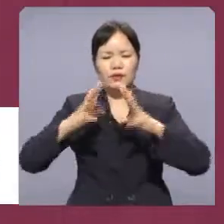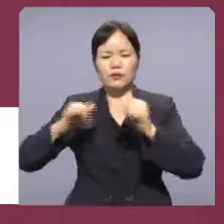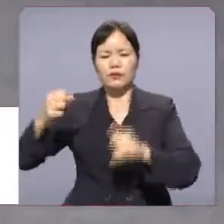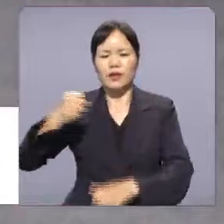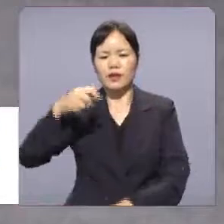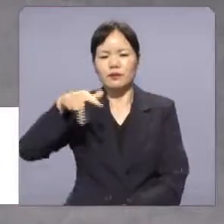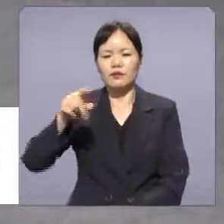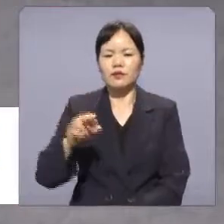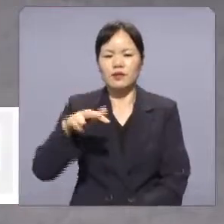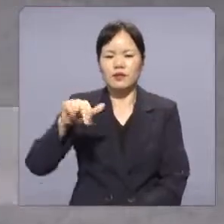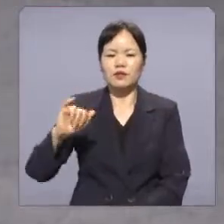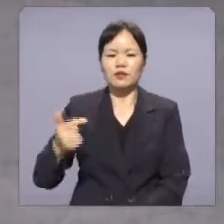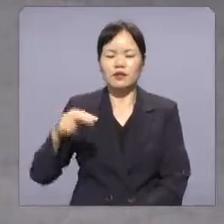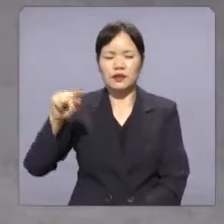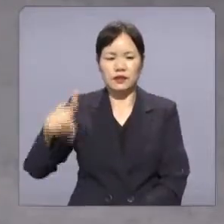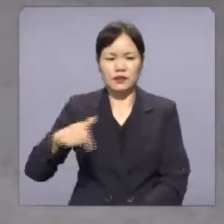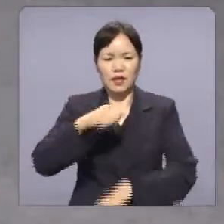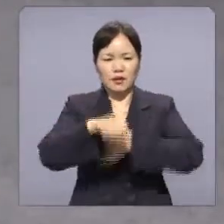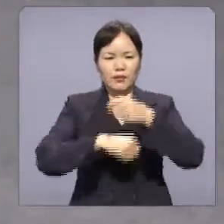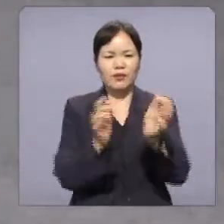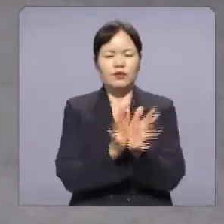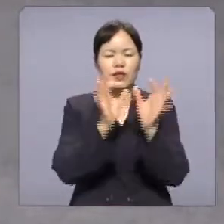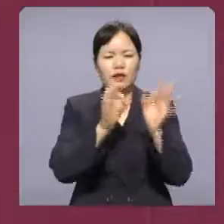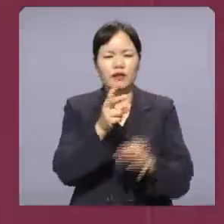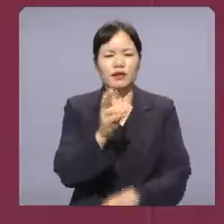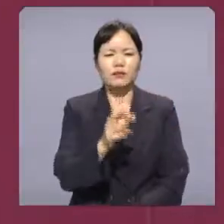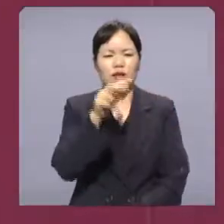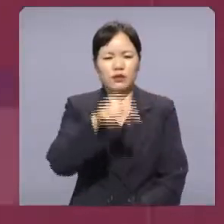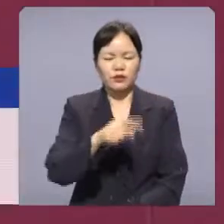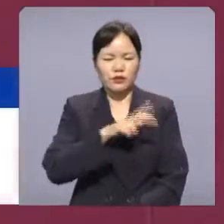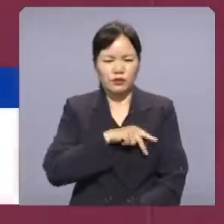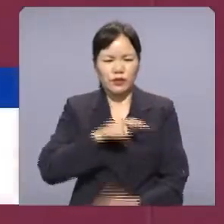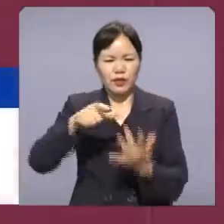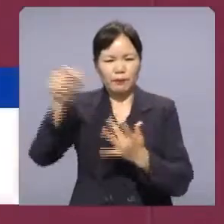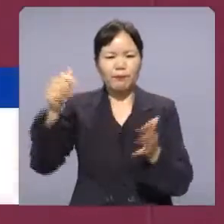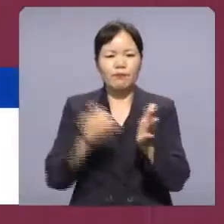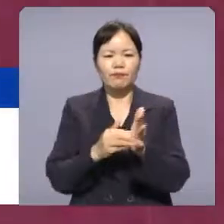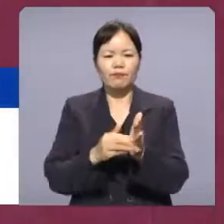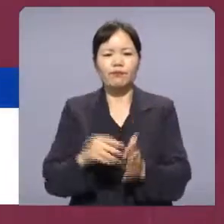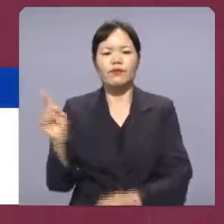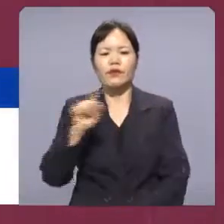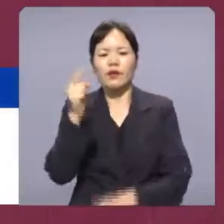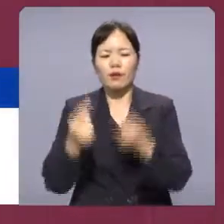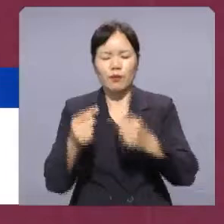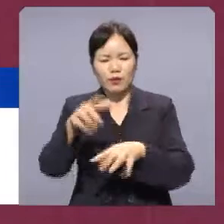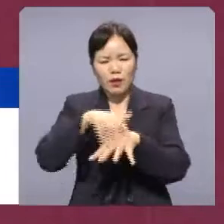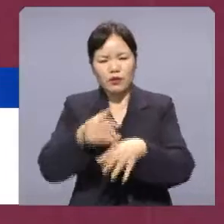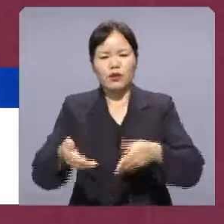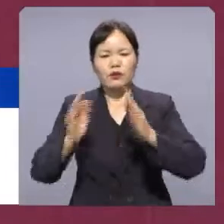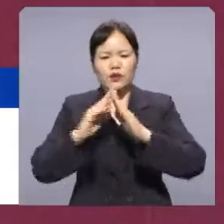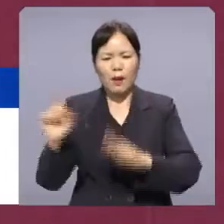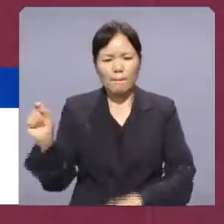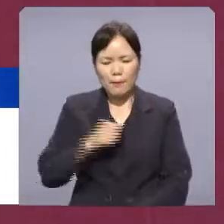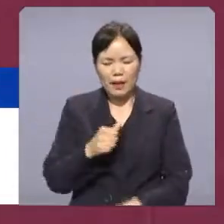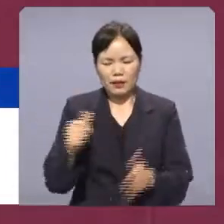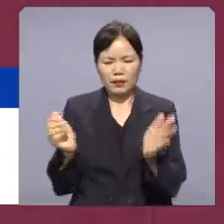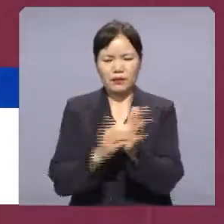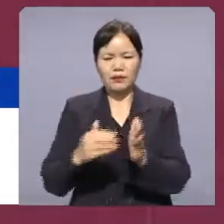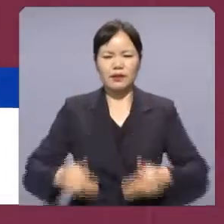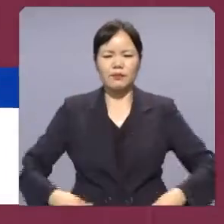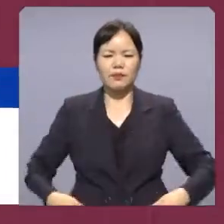민주당 김영주 의원이 각각 선출됐습니다. 무엇보다 원구성부터 신속하게 끝내야